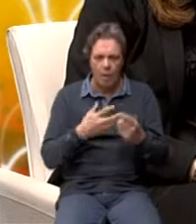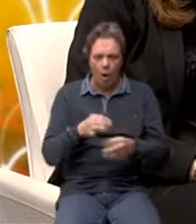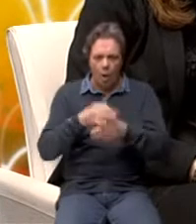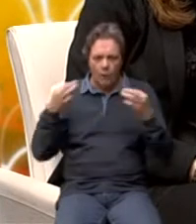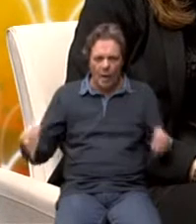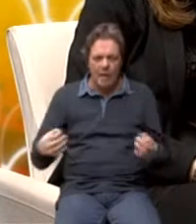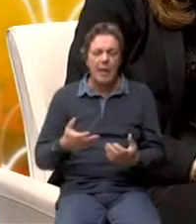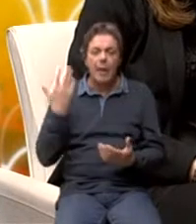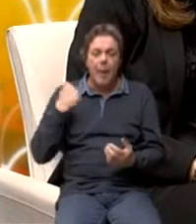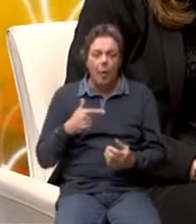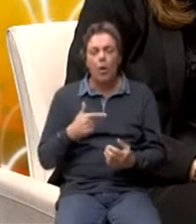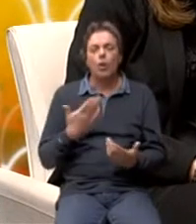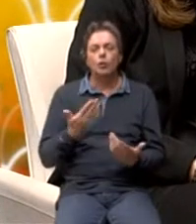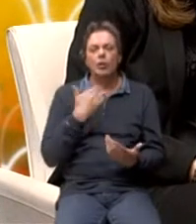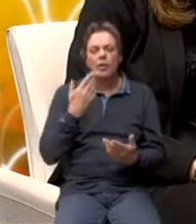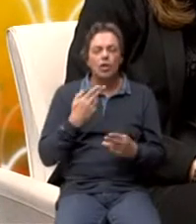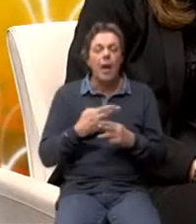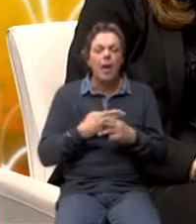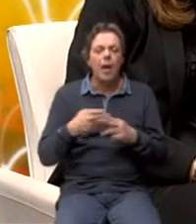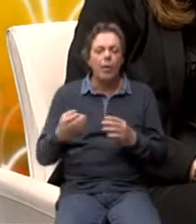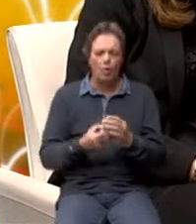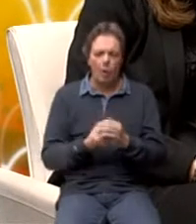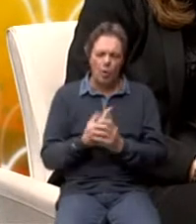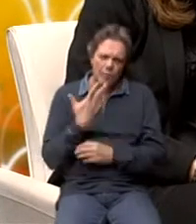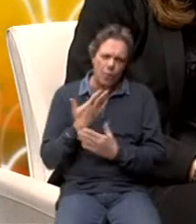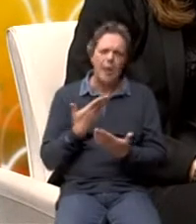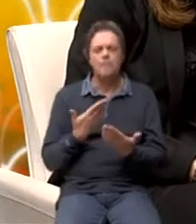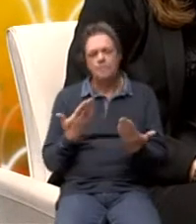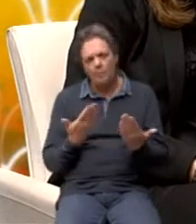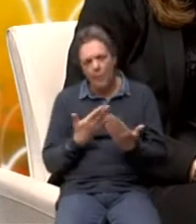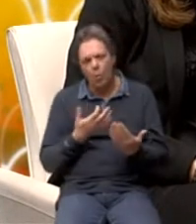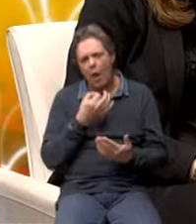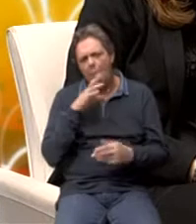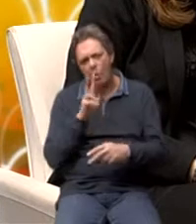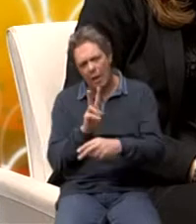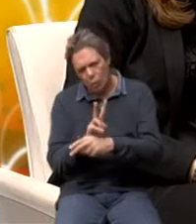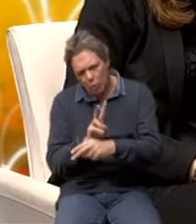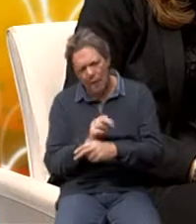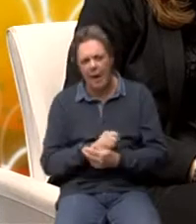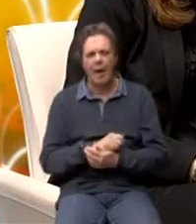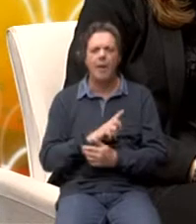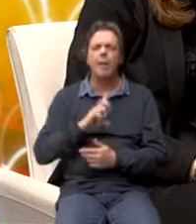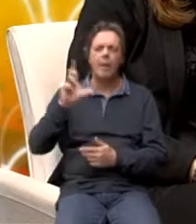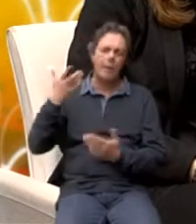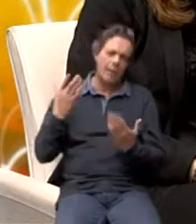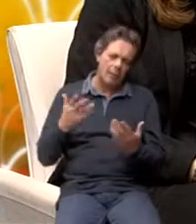otvoreniji nego što se tiče ekološke proizvodnje, koja je opet malo bolje kontrolirana nego druge